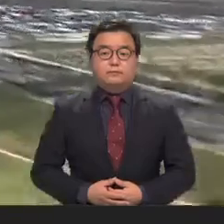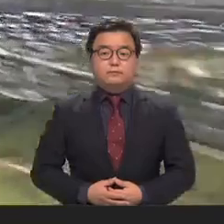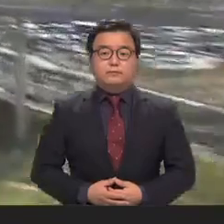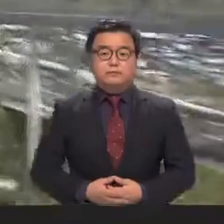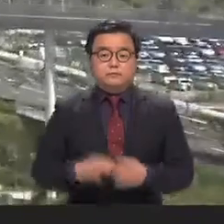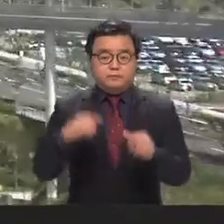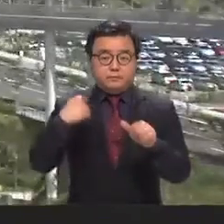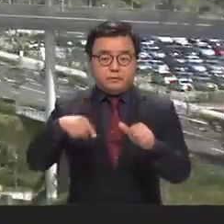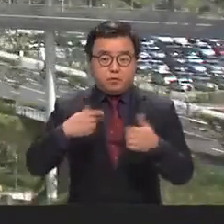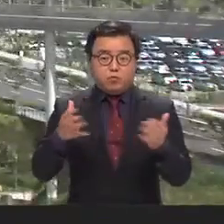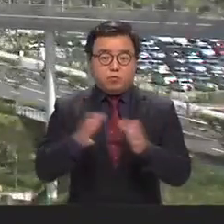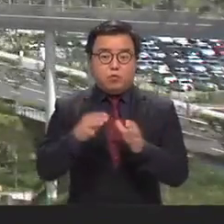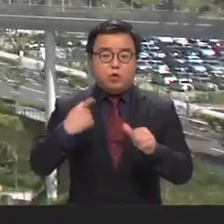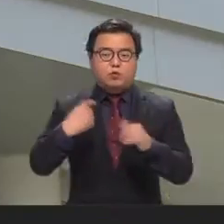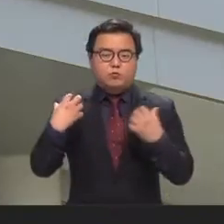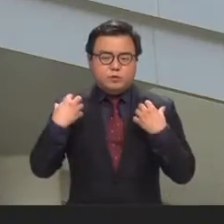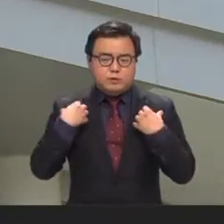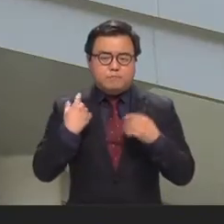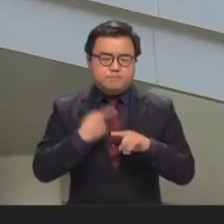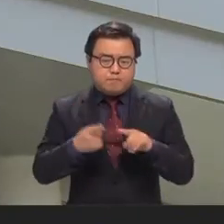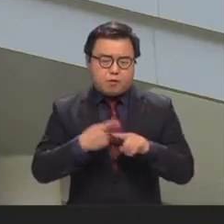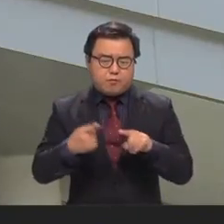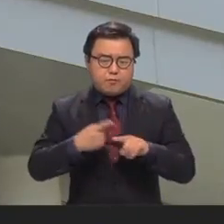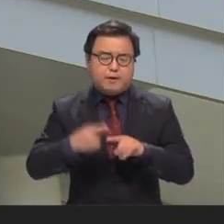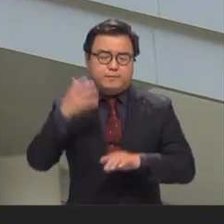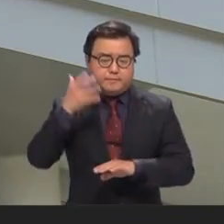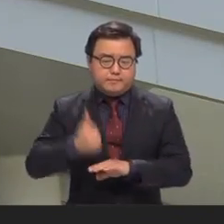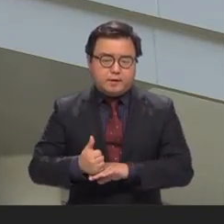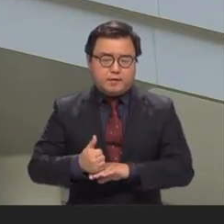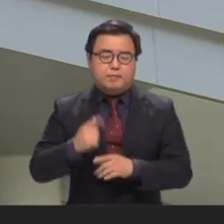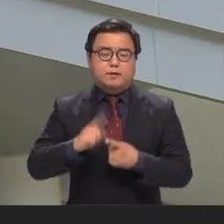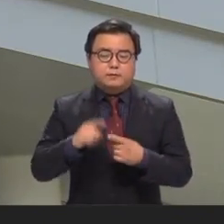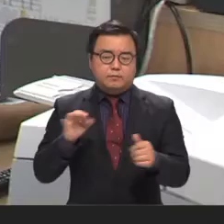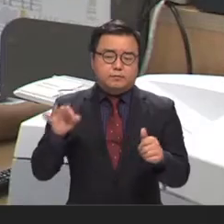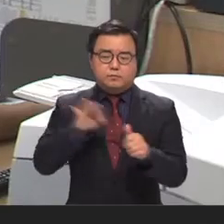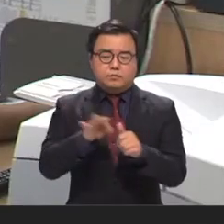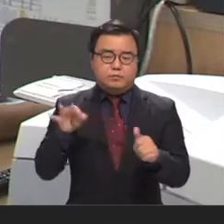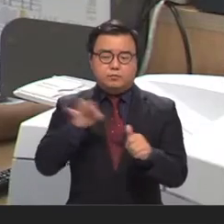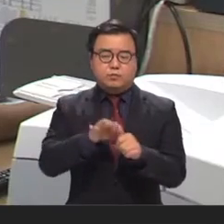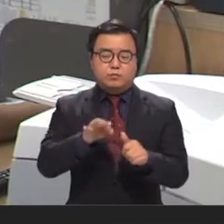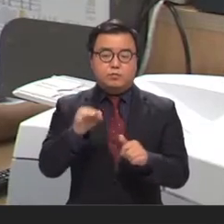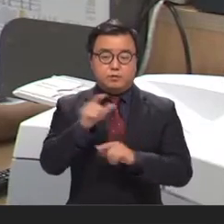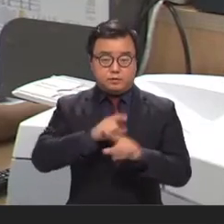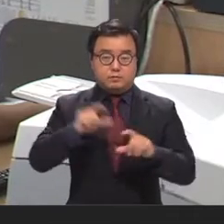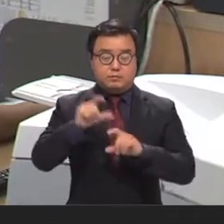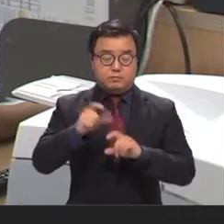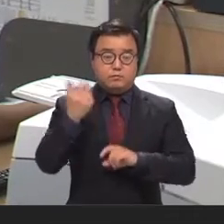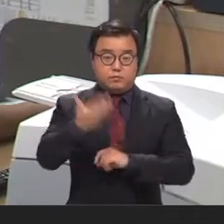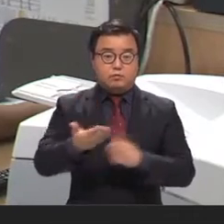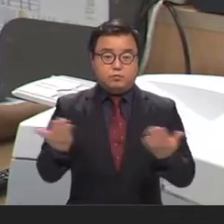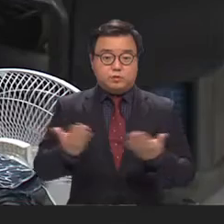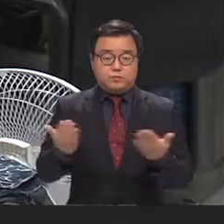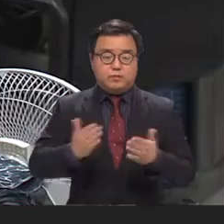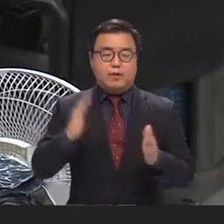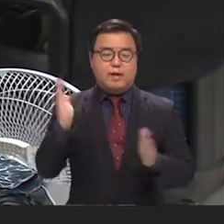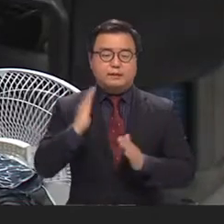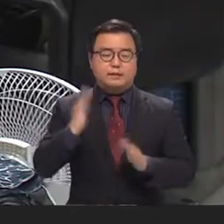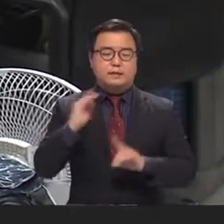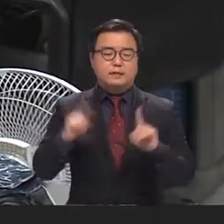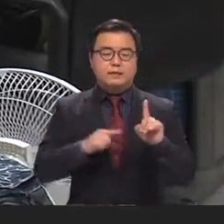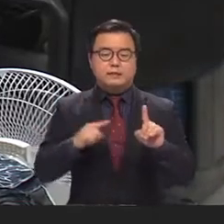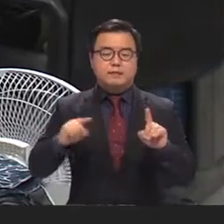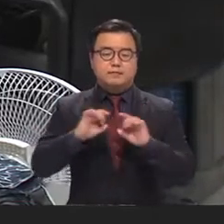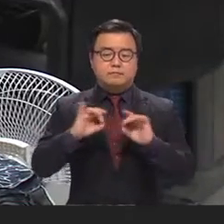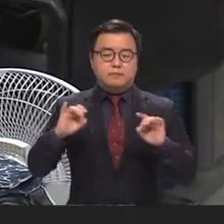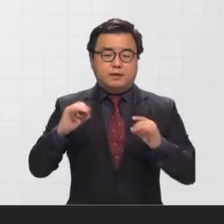교육부가 교육청 평가를 통해 인센티브로 지급하는 특별 교부금 의 학생 1인당 교부 액 차이가 최대 90 배를 넘는 것으로